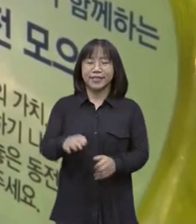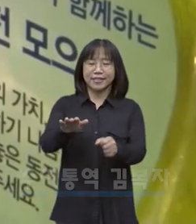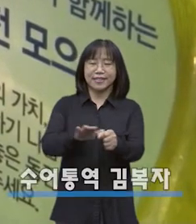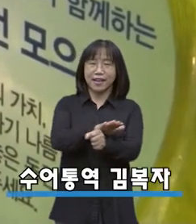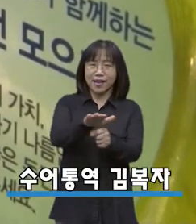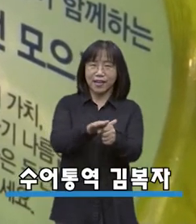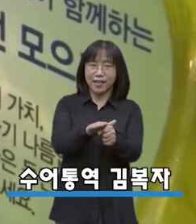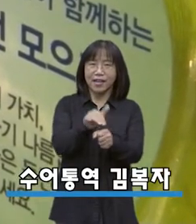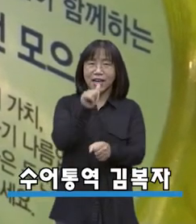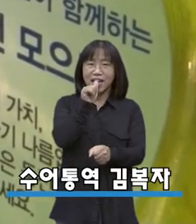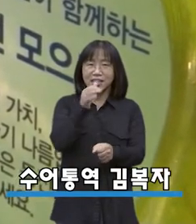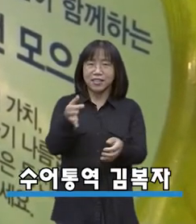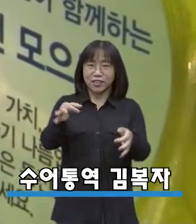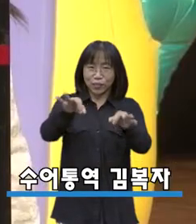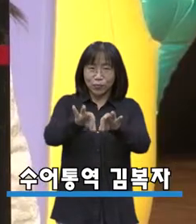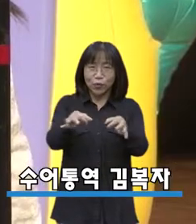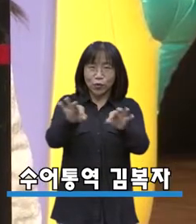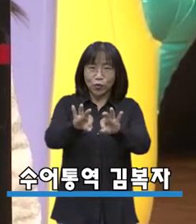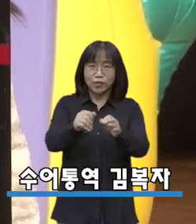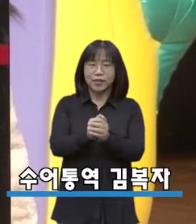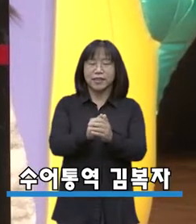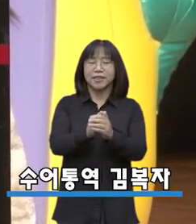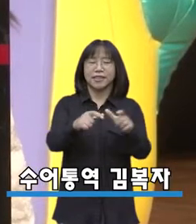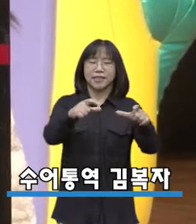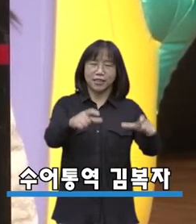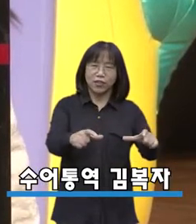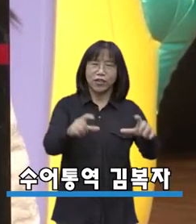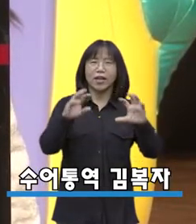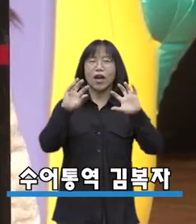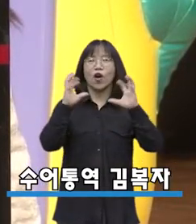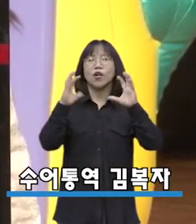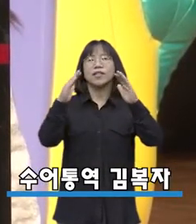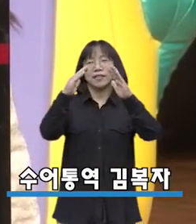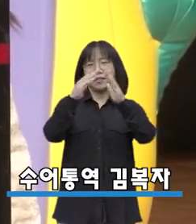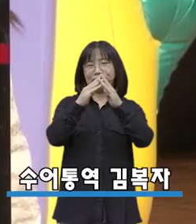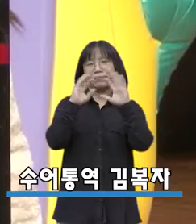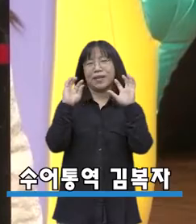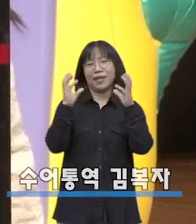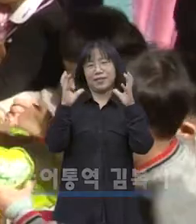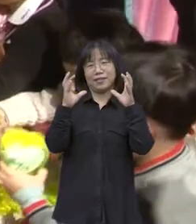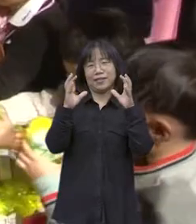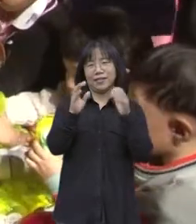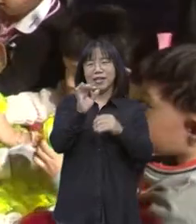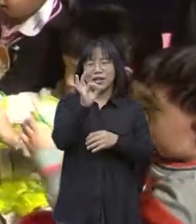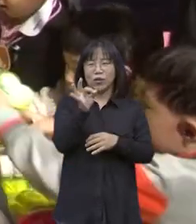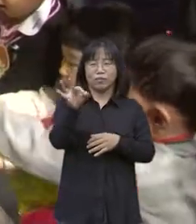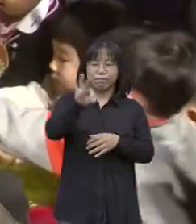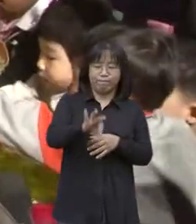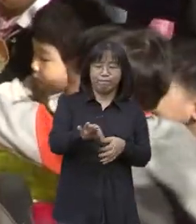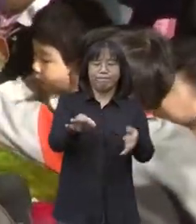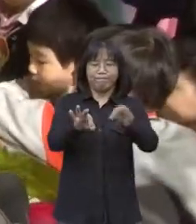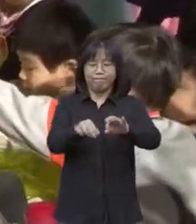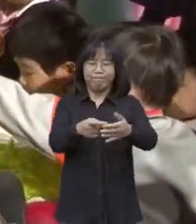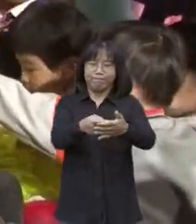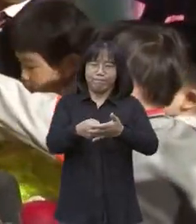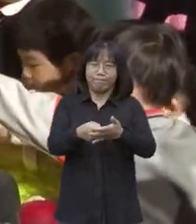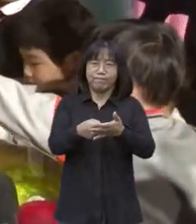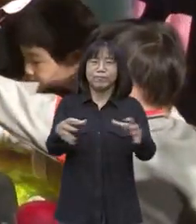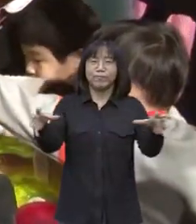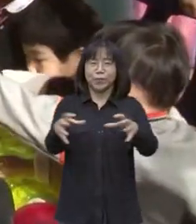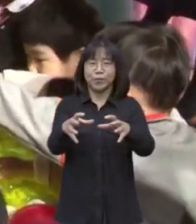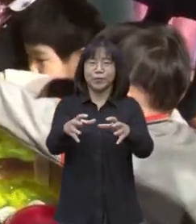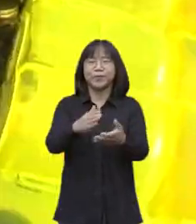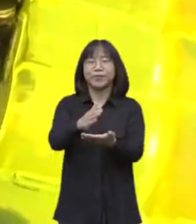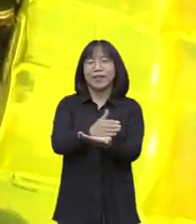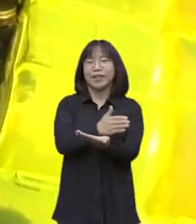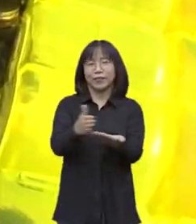사랑의 저금통은 지역 내 국공립, 민간, 가정 어린이집에 다니는 아이들이 한 푼 두 푼 용돈을 아껴 성금을 내는